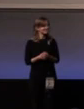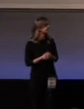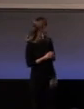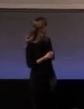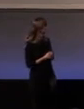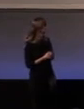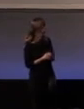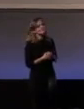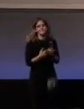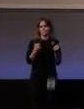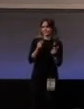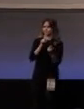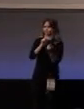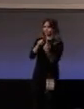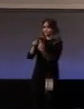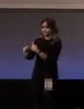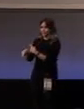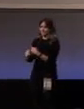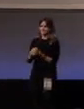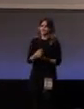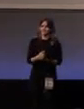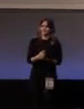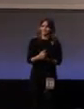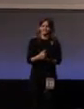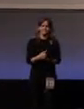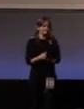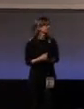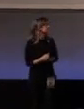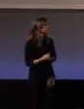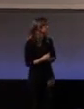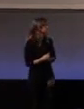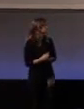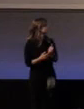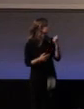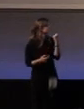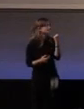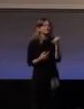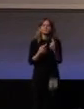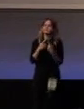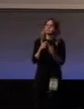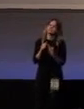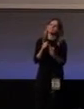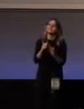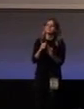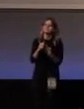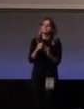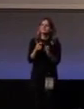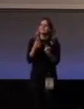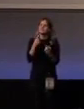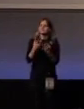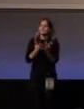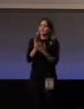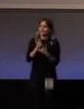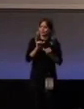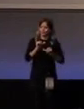zo is zul je start eric de populaire zelfs mee we de leds led code wit rood geklede